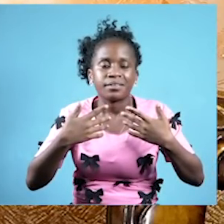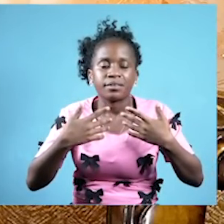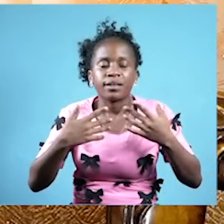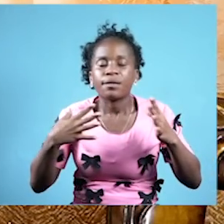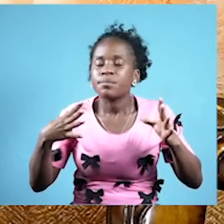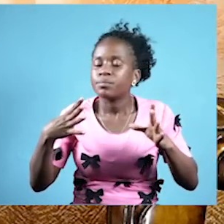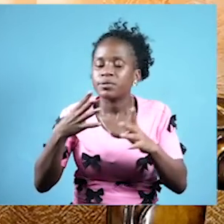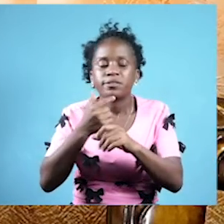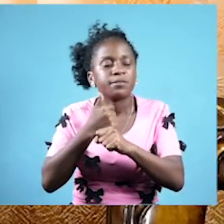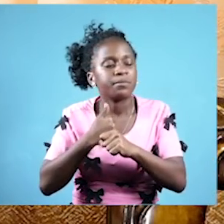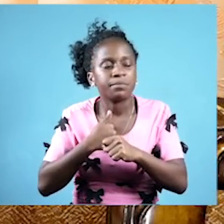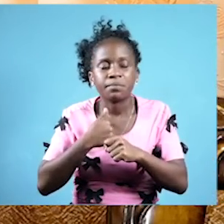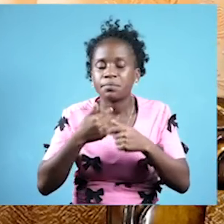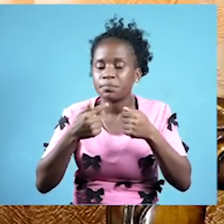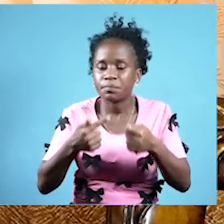nimefurahishwa sana